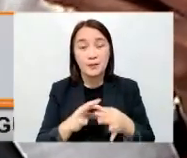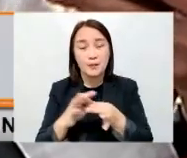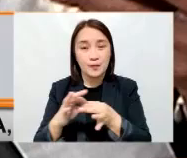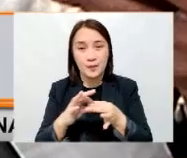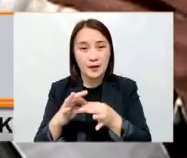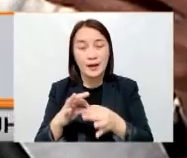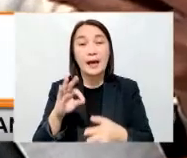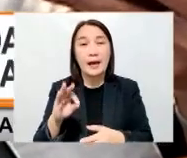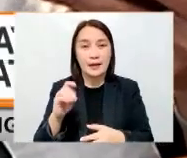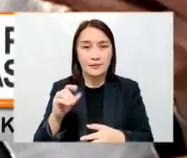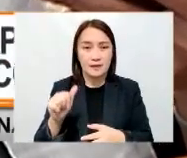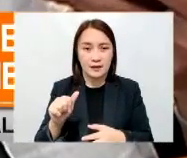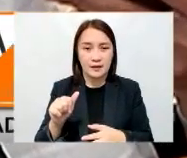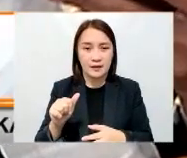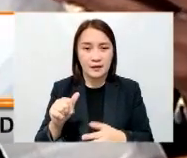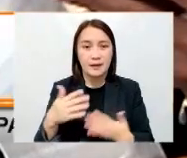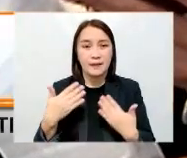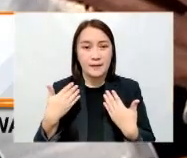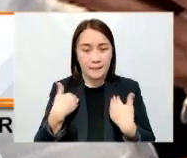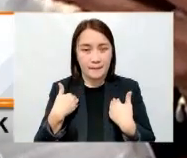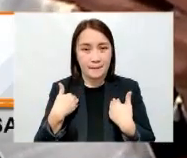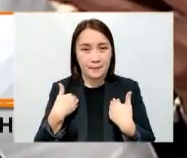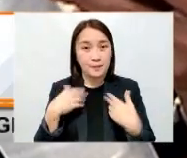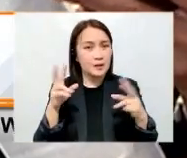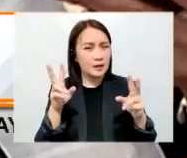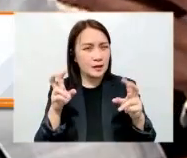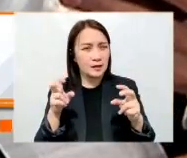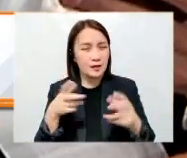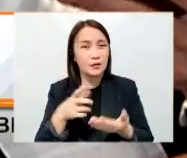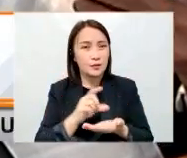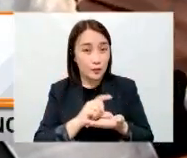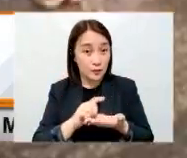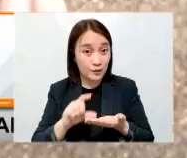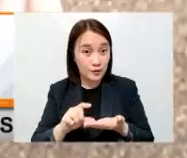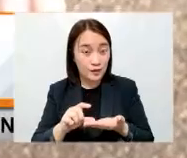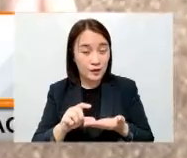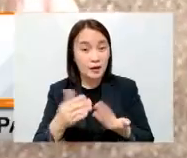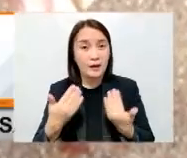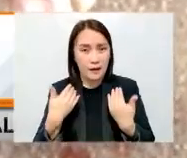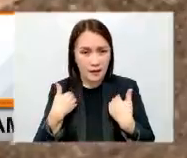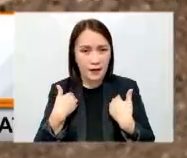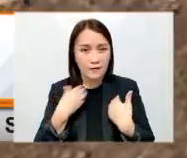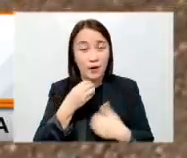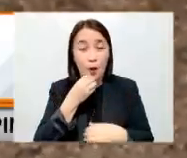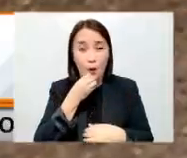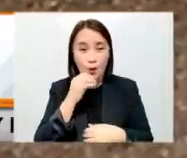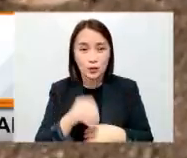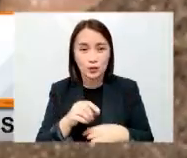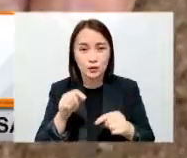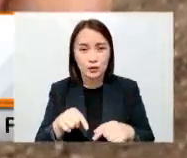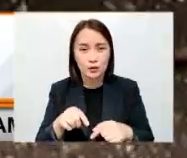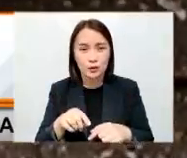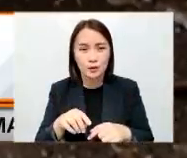yung issue natin with vaccine kasi sila yung may mandate dito. Nilinaw din ng BAI na piling mga baboy